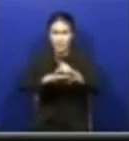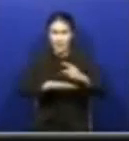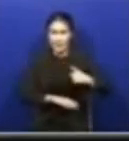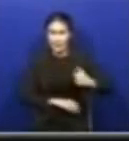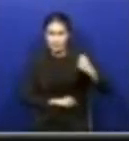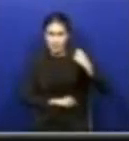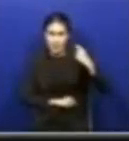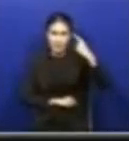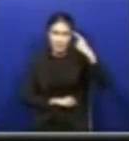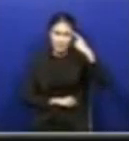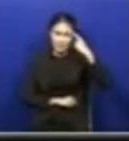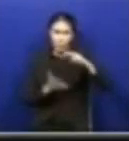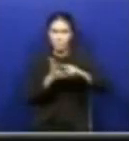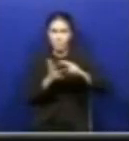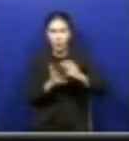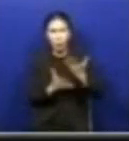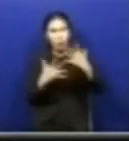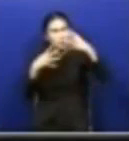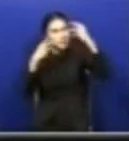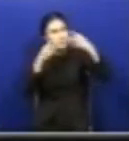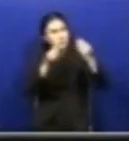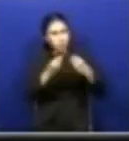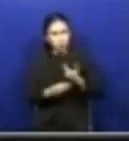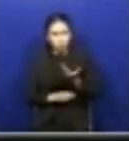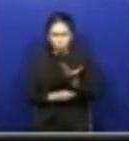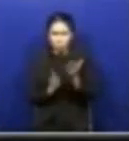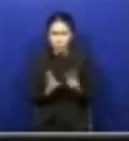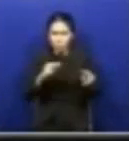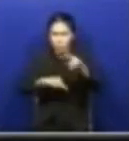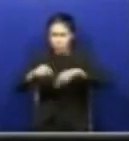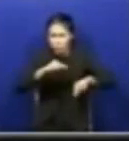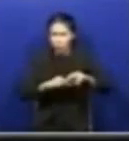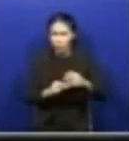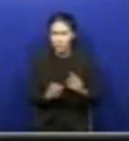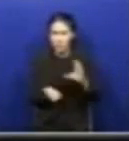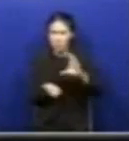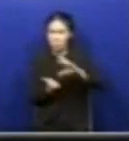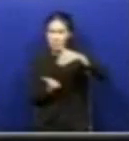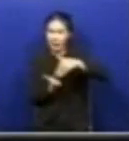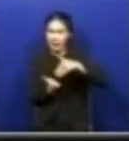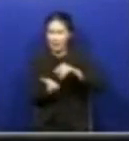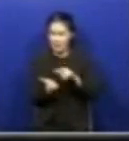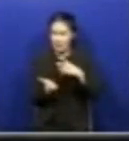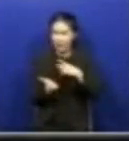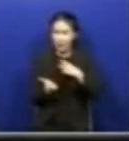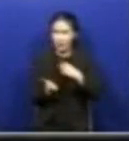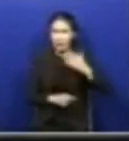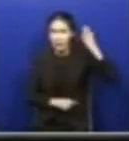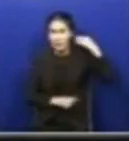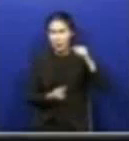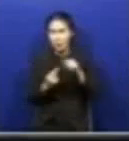กิดปาฏิหาริย์จริงๆให้มีคนไปตรวจสอบนะครับไอ้งบกลางอ่ะเที่ยวที่ผ่านมาท่านก็อ้างว่าโกห